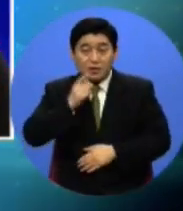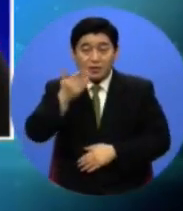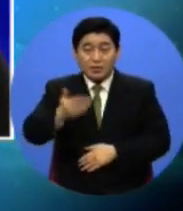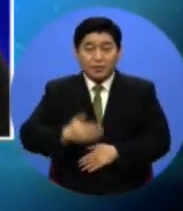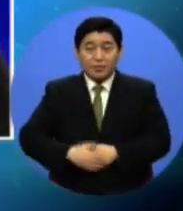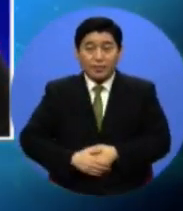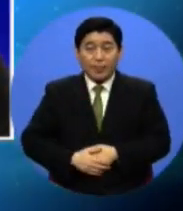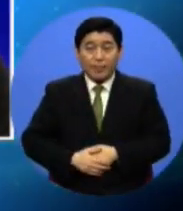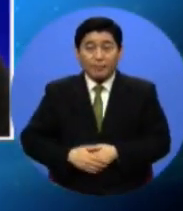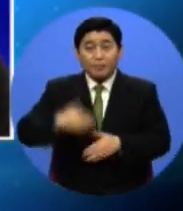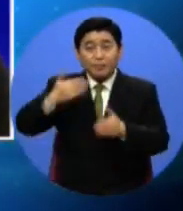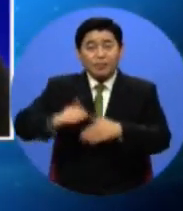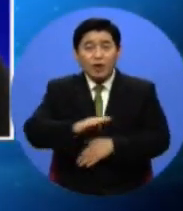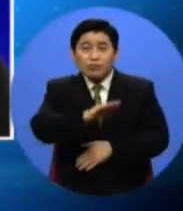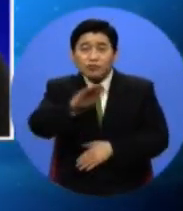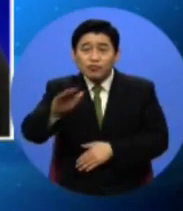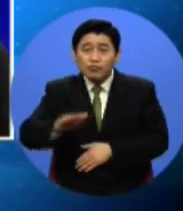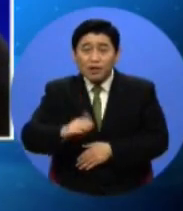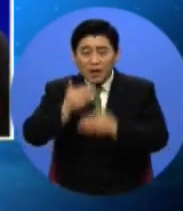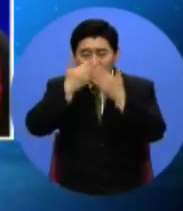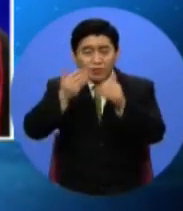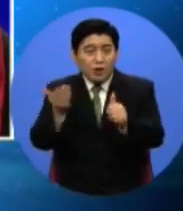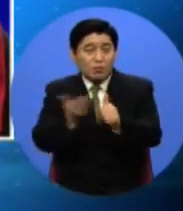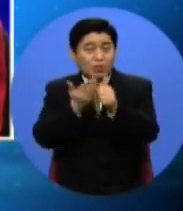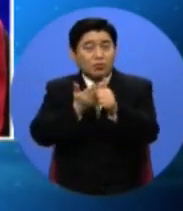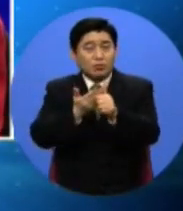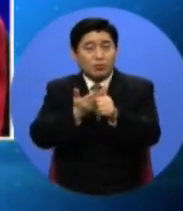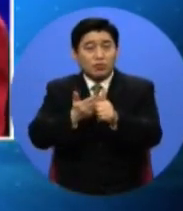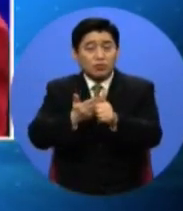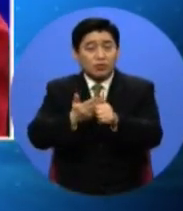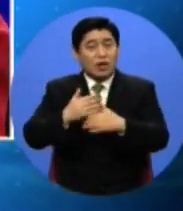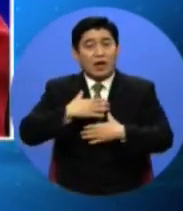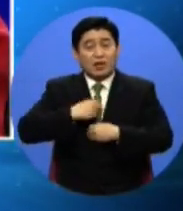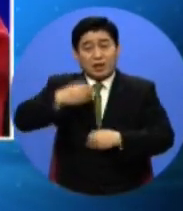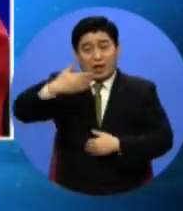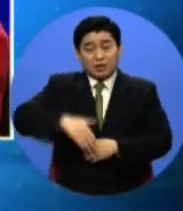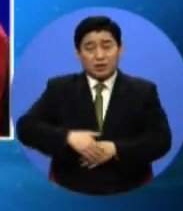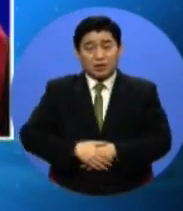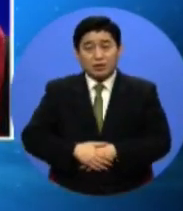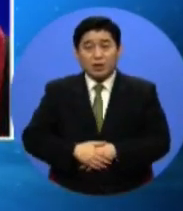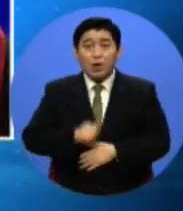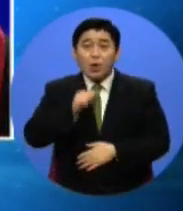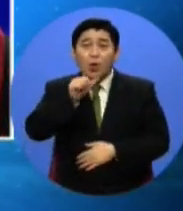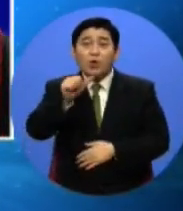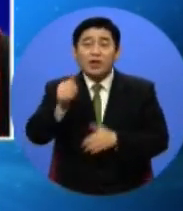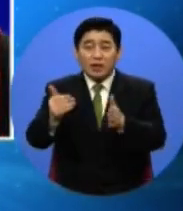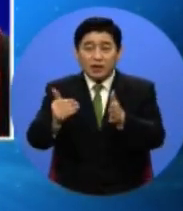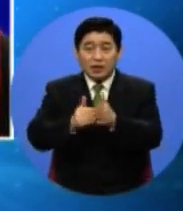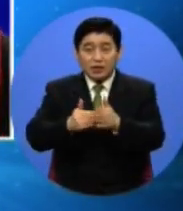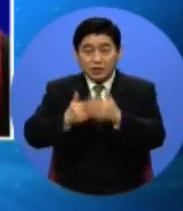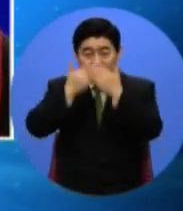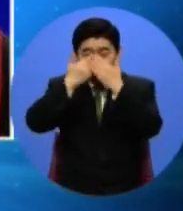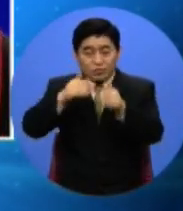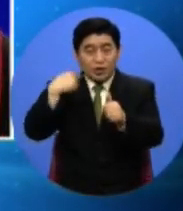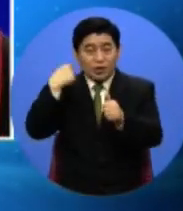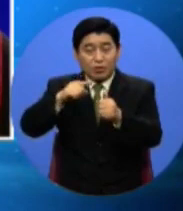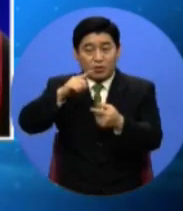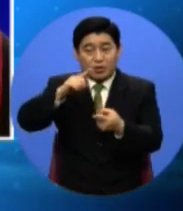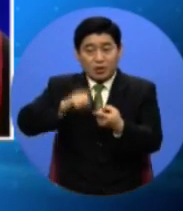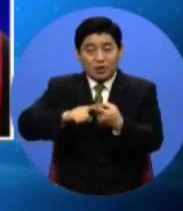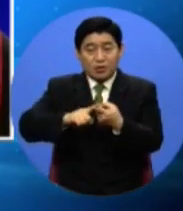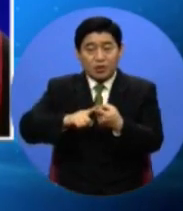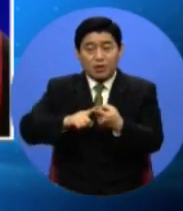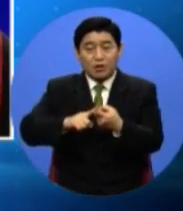드립니다 아직 우리가 무상 보조차 정착돼 있지 않지 않습니까 우리가 까지의 무상 보육에 대해서